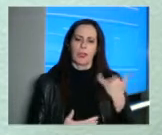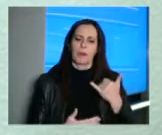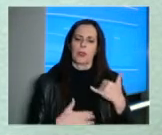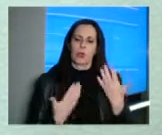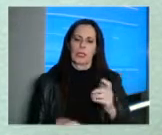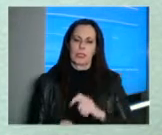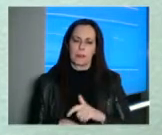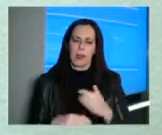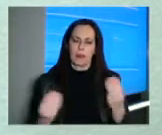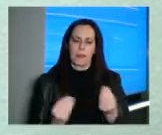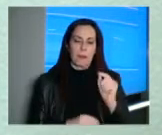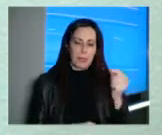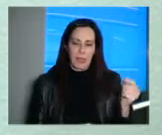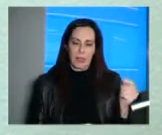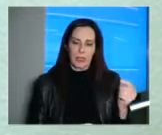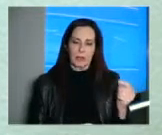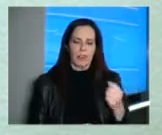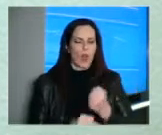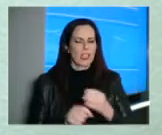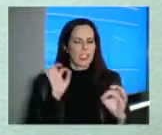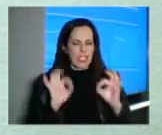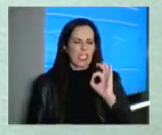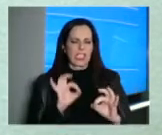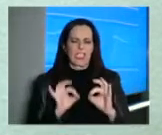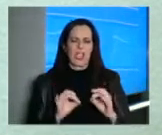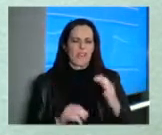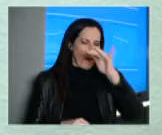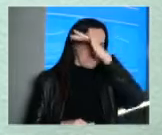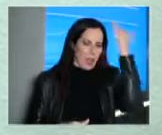चीज होती है उसका बहुत ही उसको